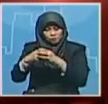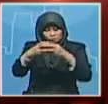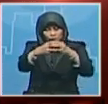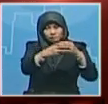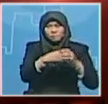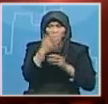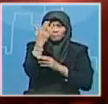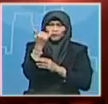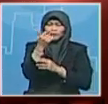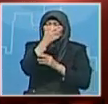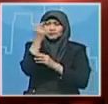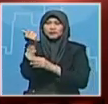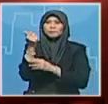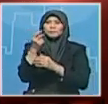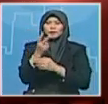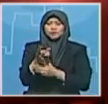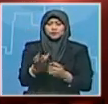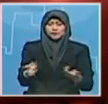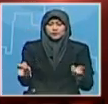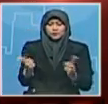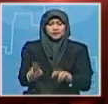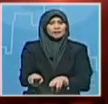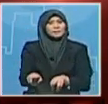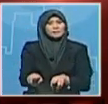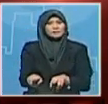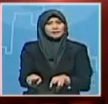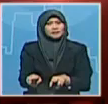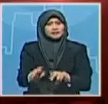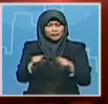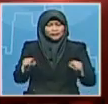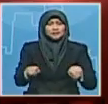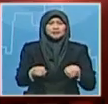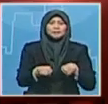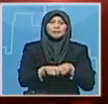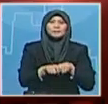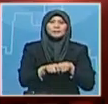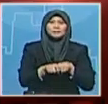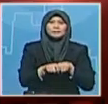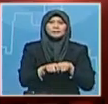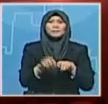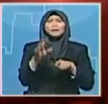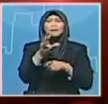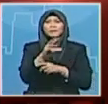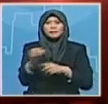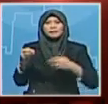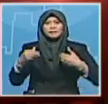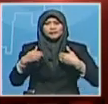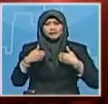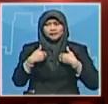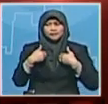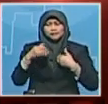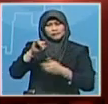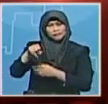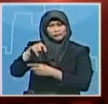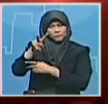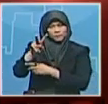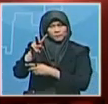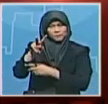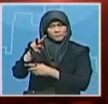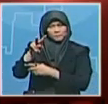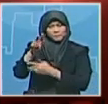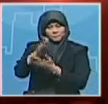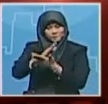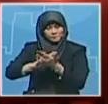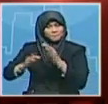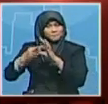Sebab di Sarawak dilihat bahawa kontraktor tempatan dan juga dengan adanya JV partner, mereka akan dapat